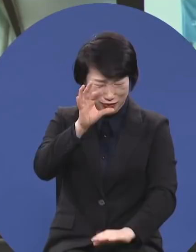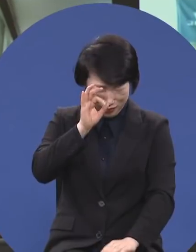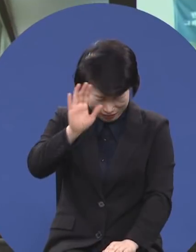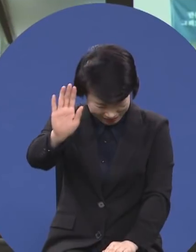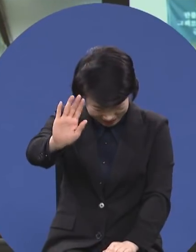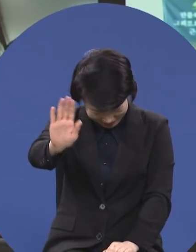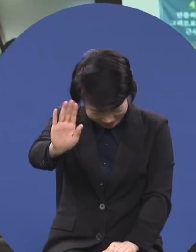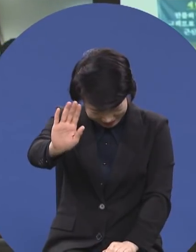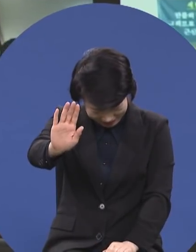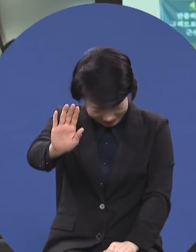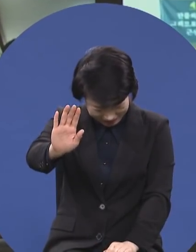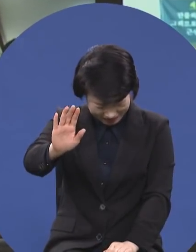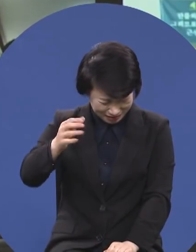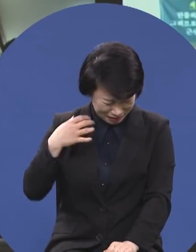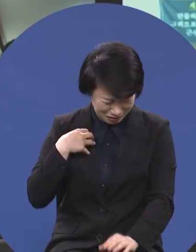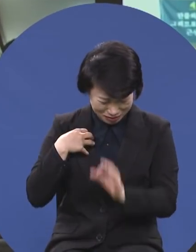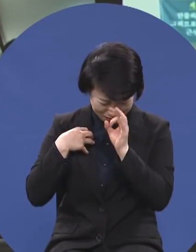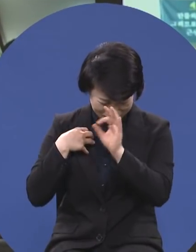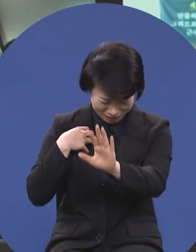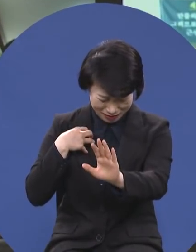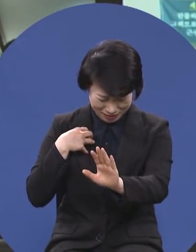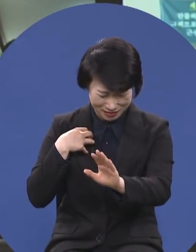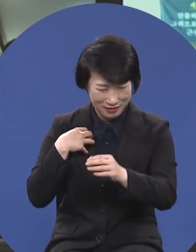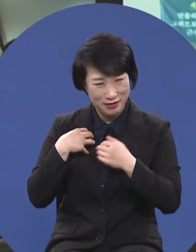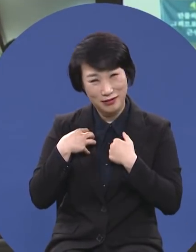일컬음을 감당할 수가 없어서